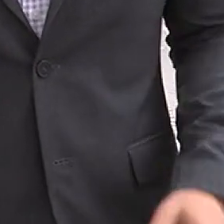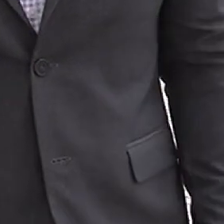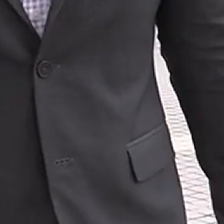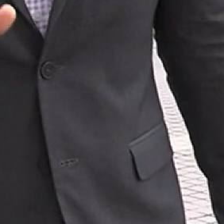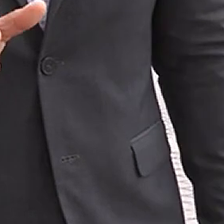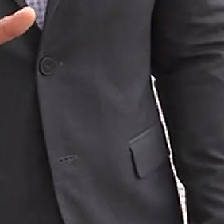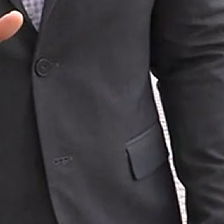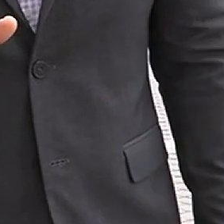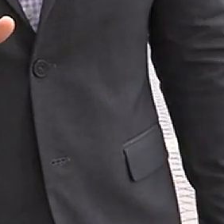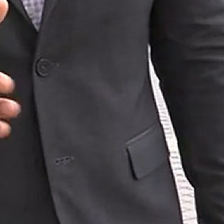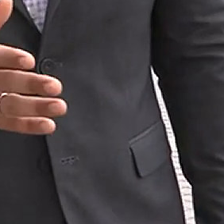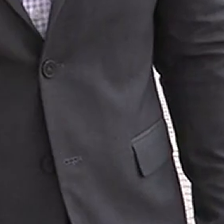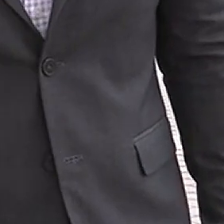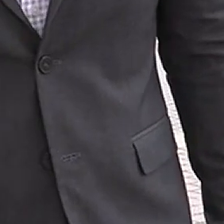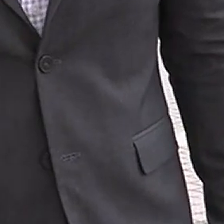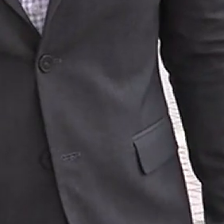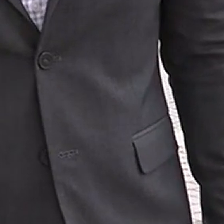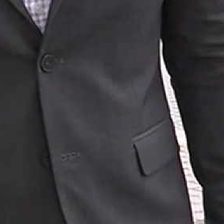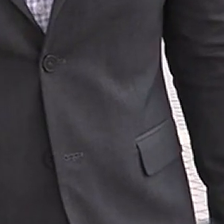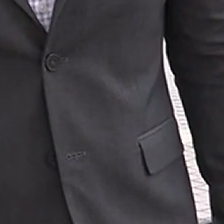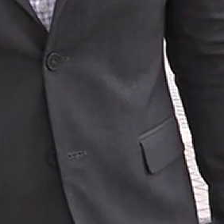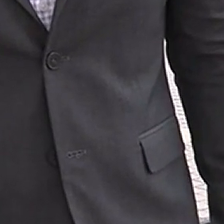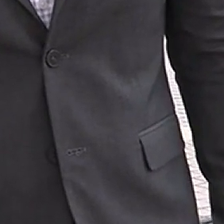sukan, ekonomi dan gaya hidup